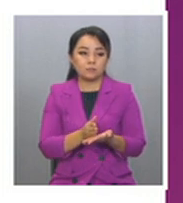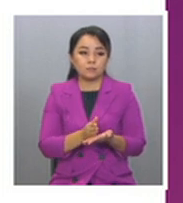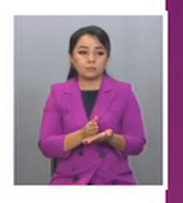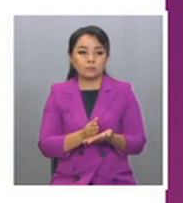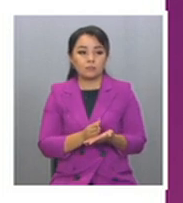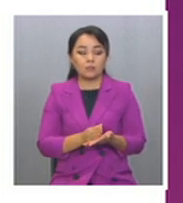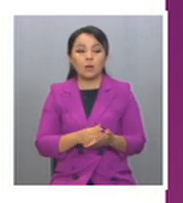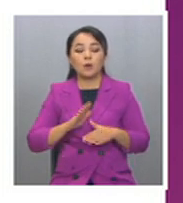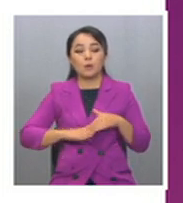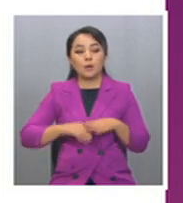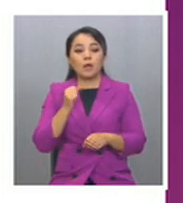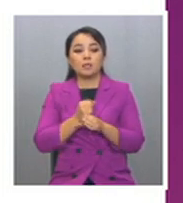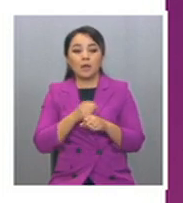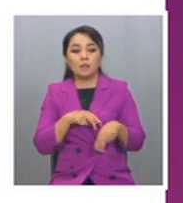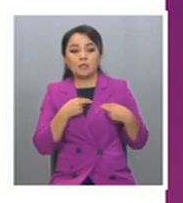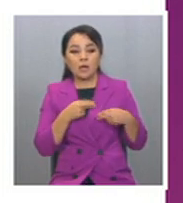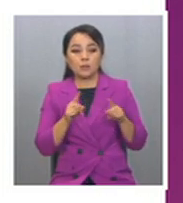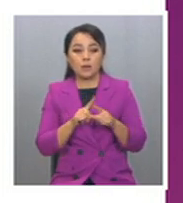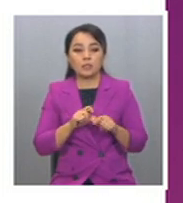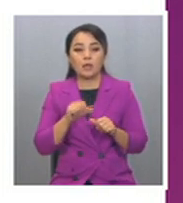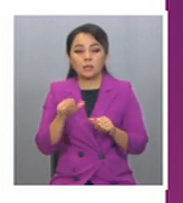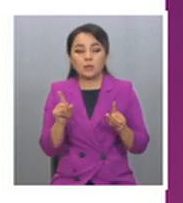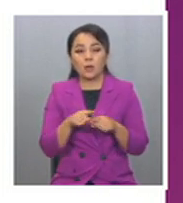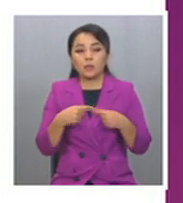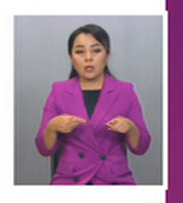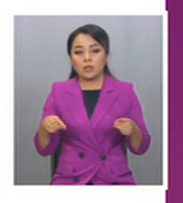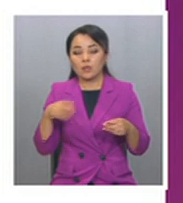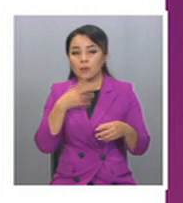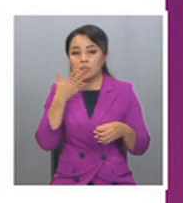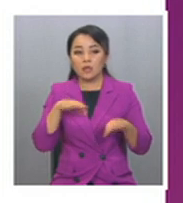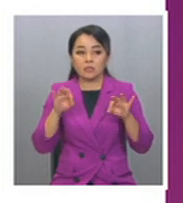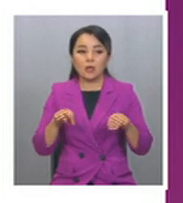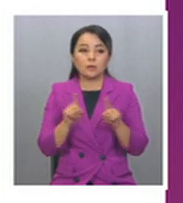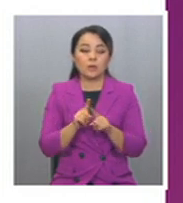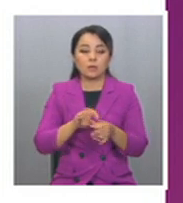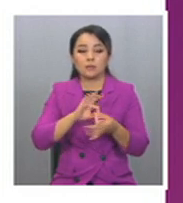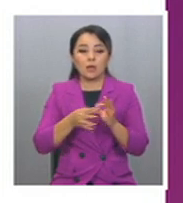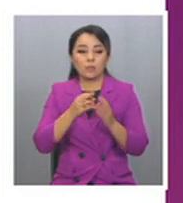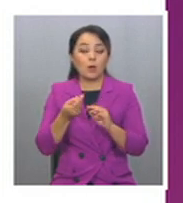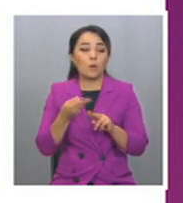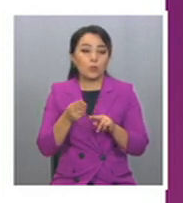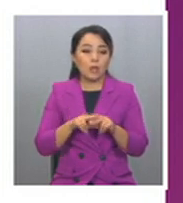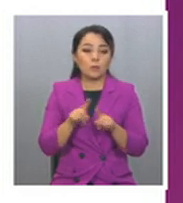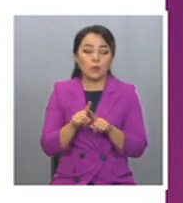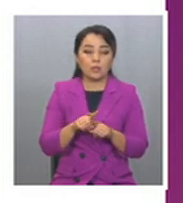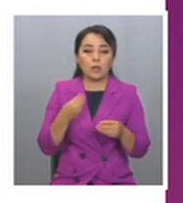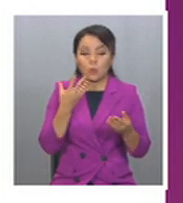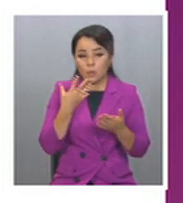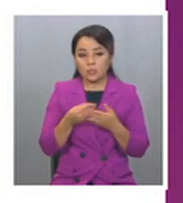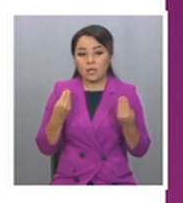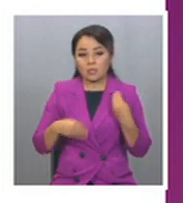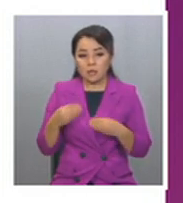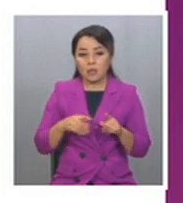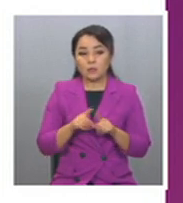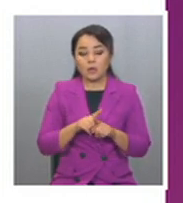Қол өнері туралы әдеттен тыс өрнекті түрлі түсті текеметтер жасап, олармен өз киімдерлерін, киіз